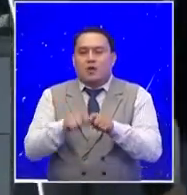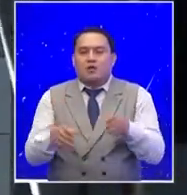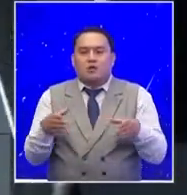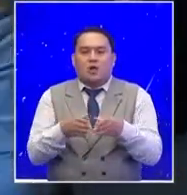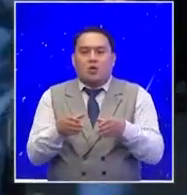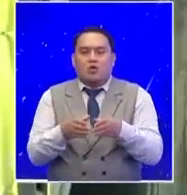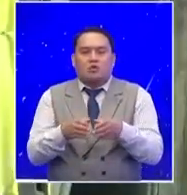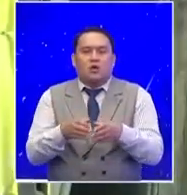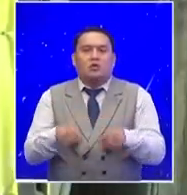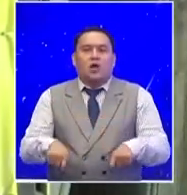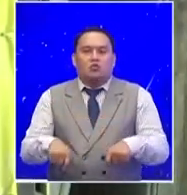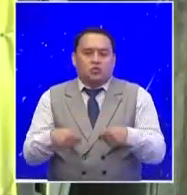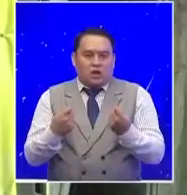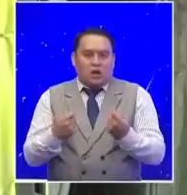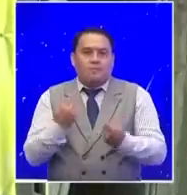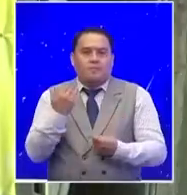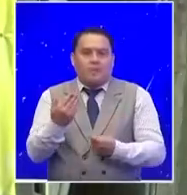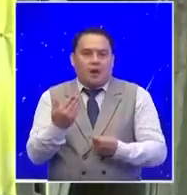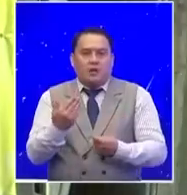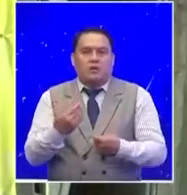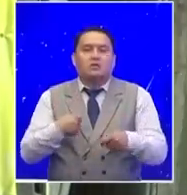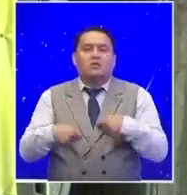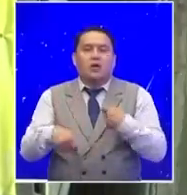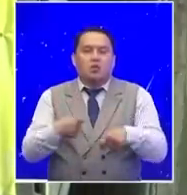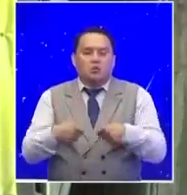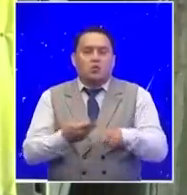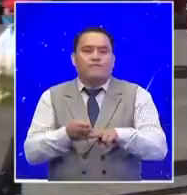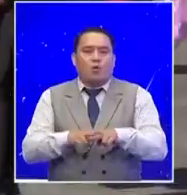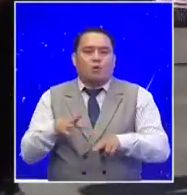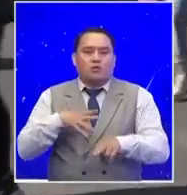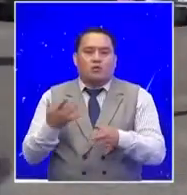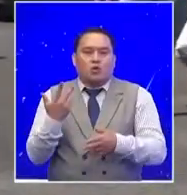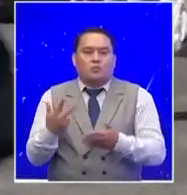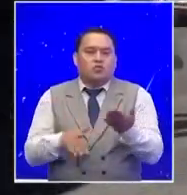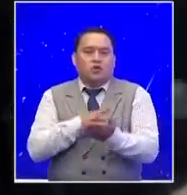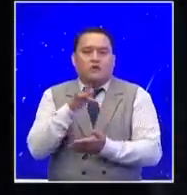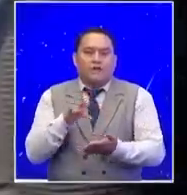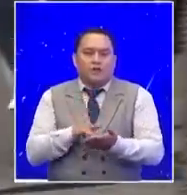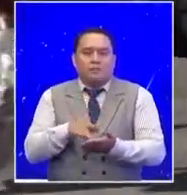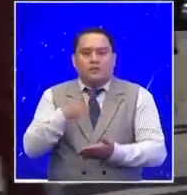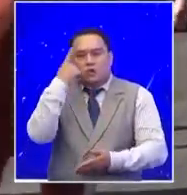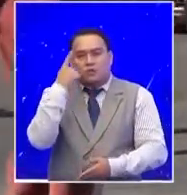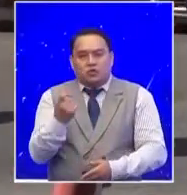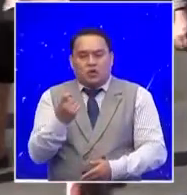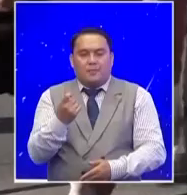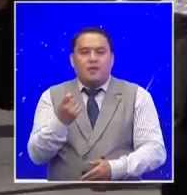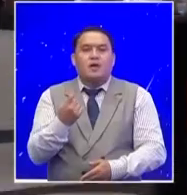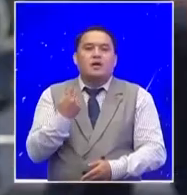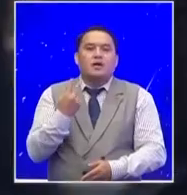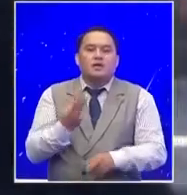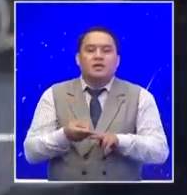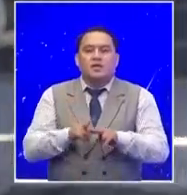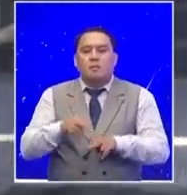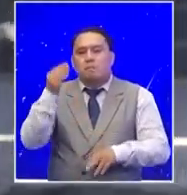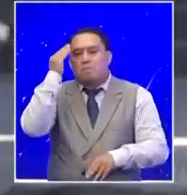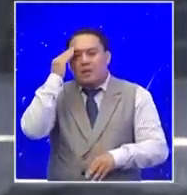уже существующие нарушения. По ним составлены административные протокола трем гражданам. Остальным вынесено предупреждение. Однако эти меры не